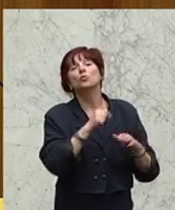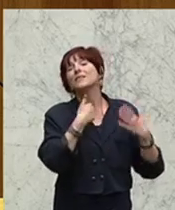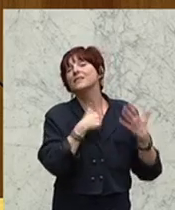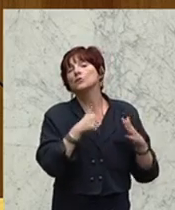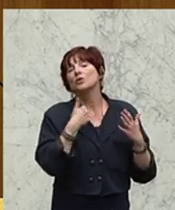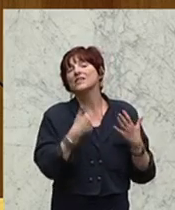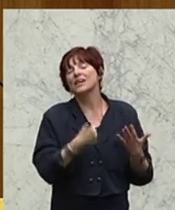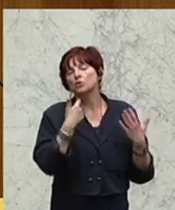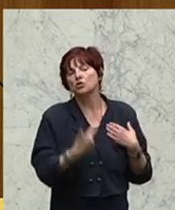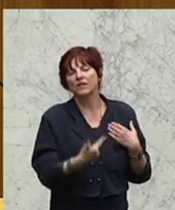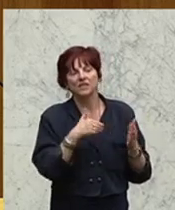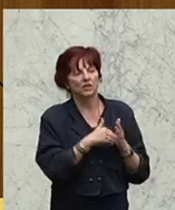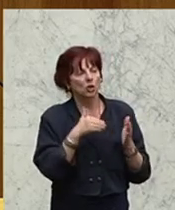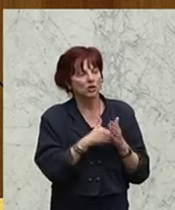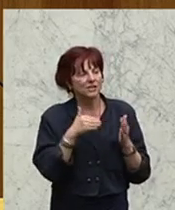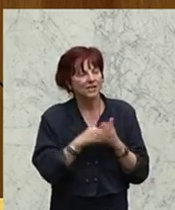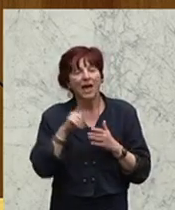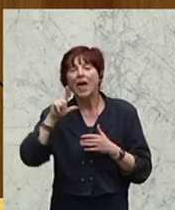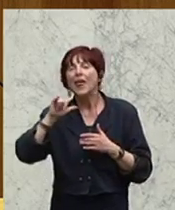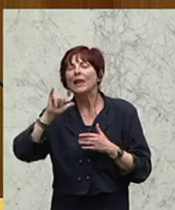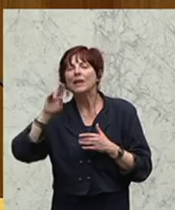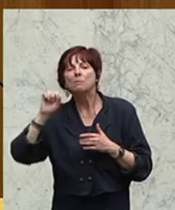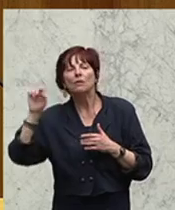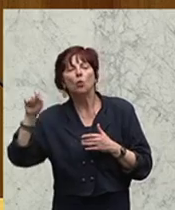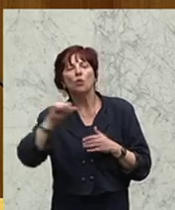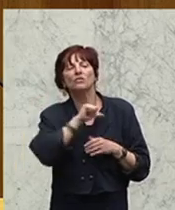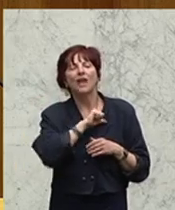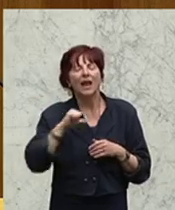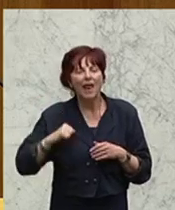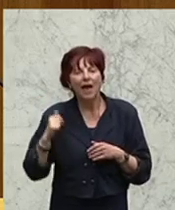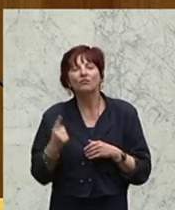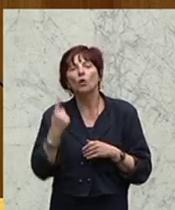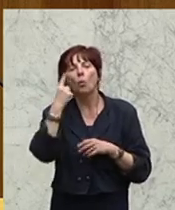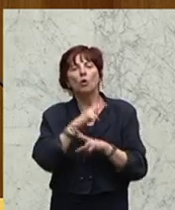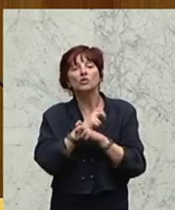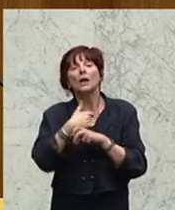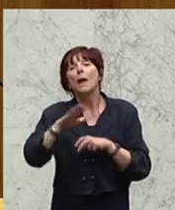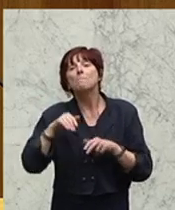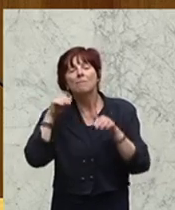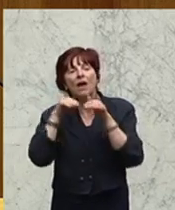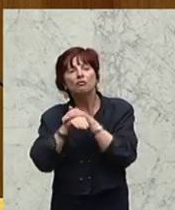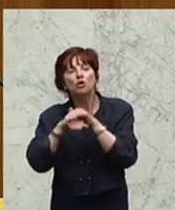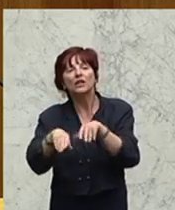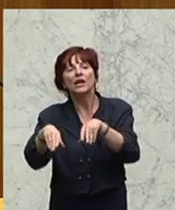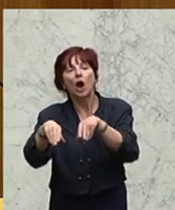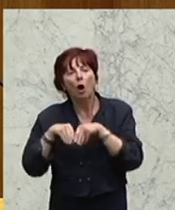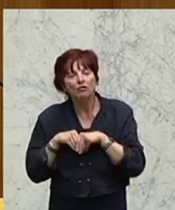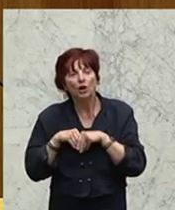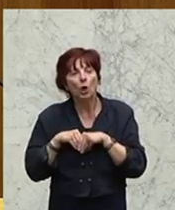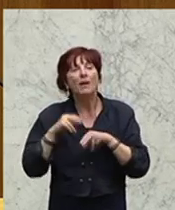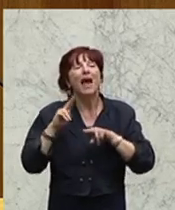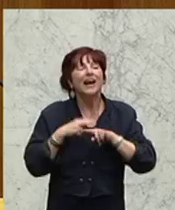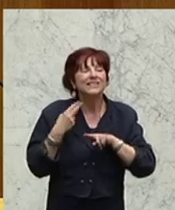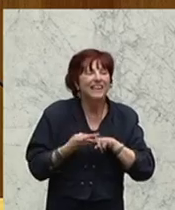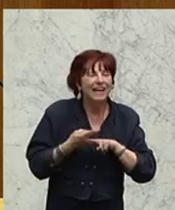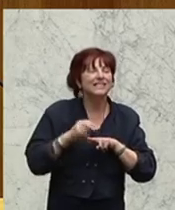Der Libanon allein hat mehr Flüchtlinge aufgenommen. Libanon allein, so groß wie Oberösterreich, hat mehr Flüchtlinge aufgenommen als die ganze Europäische